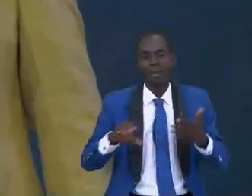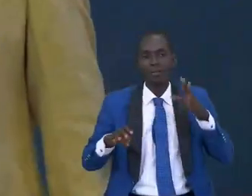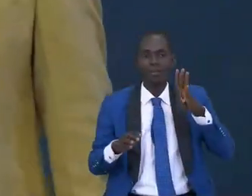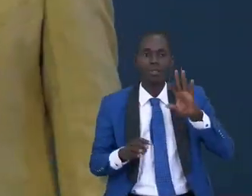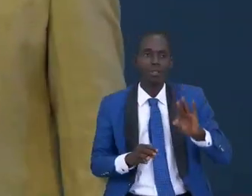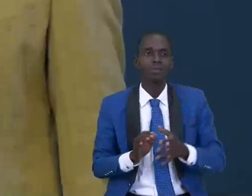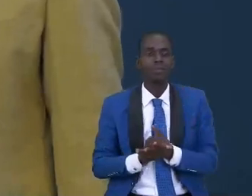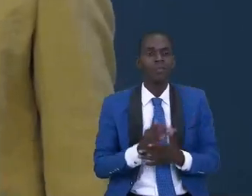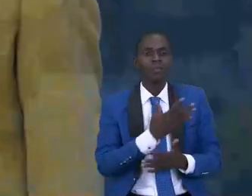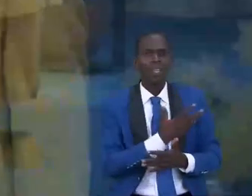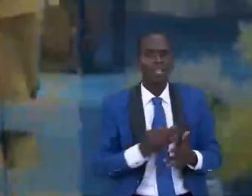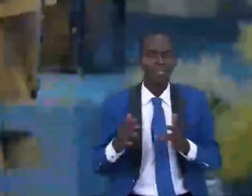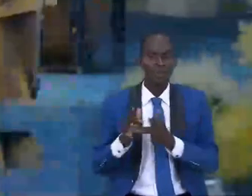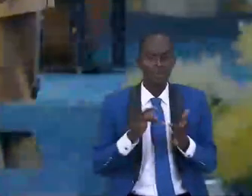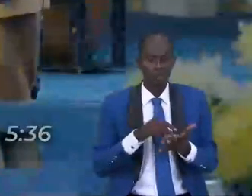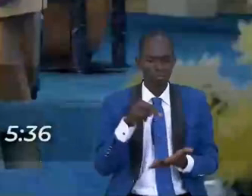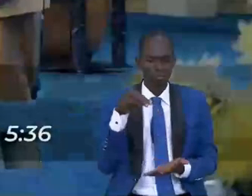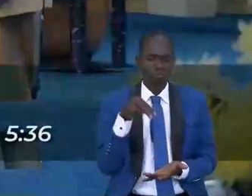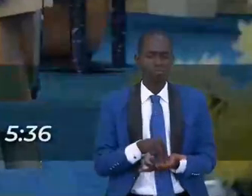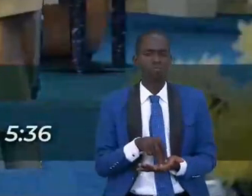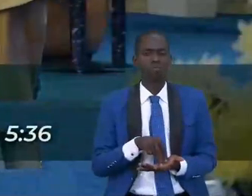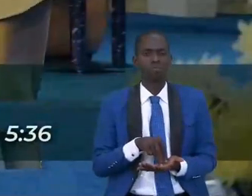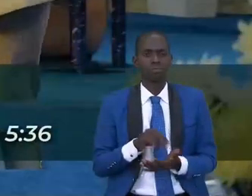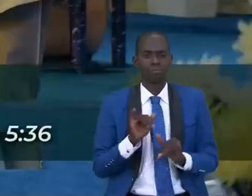Verset 49.